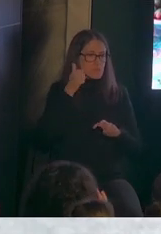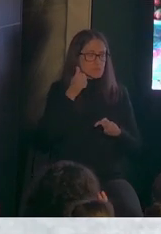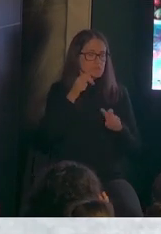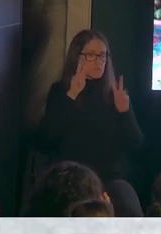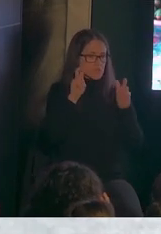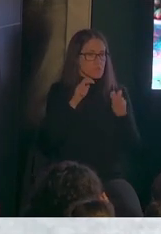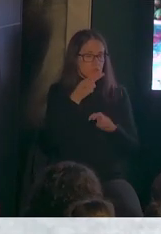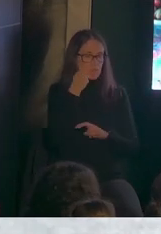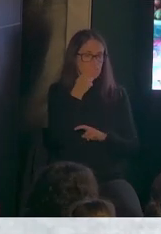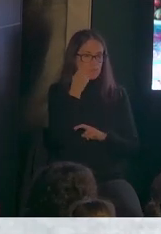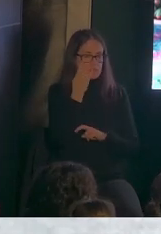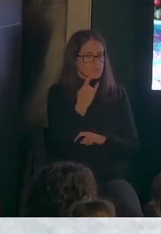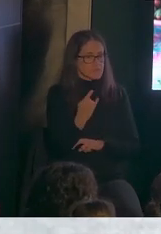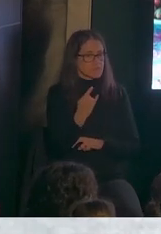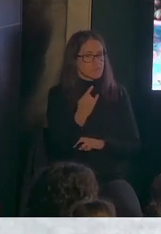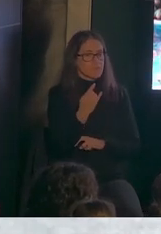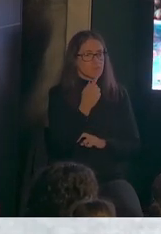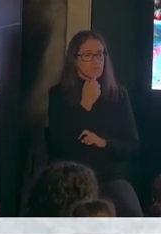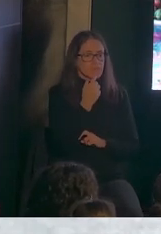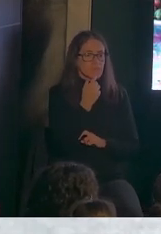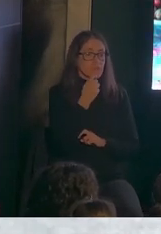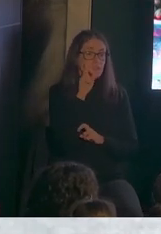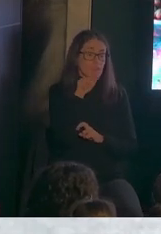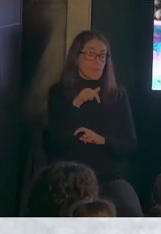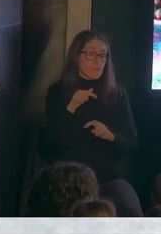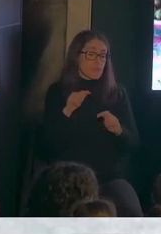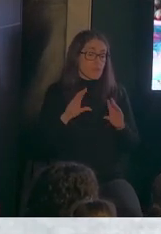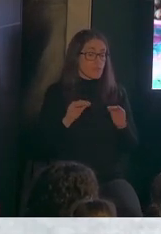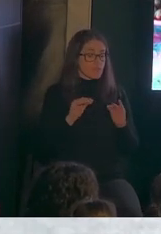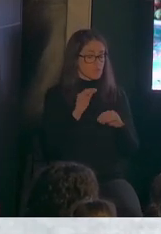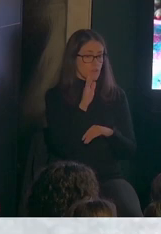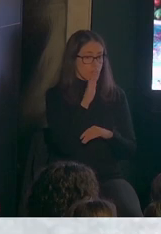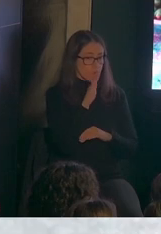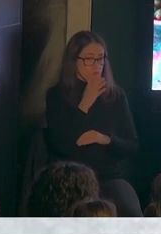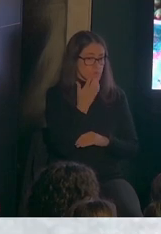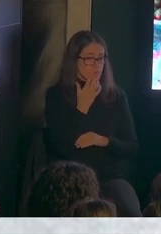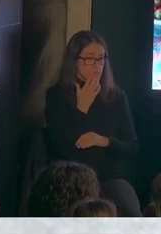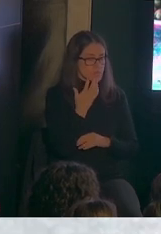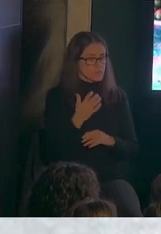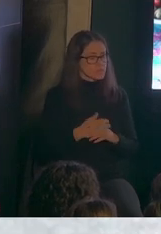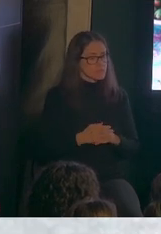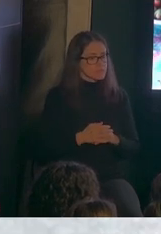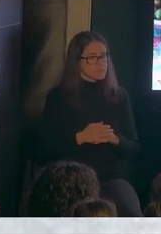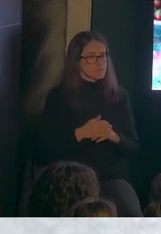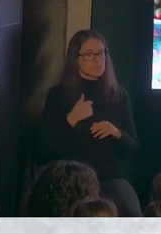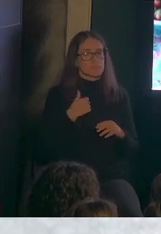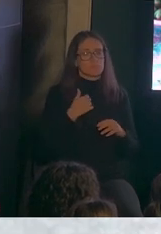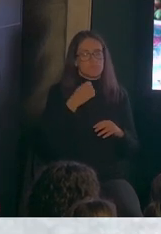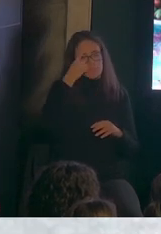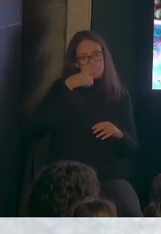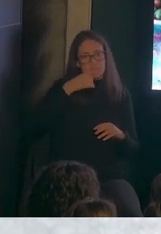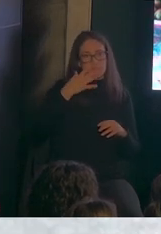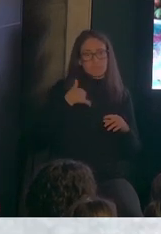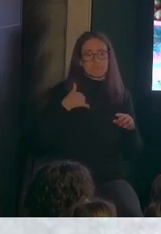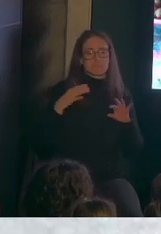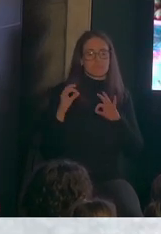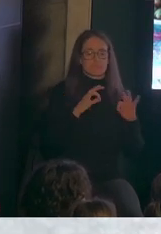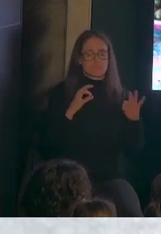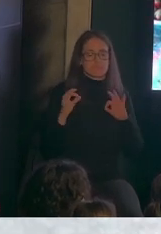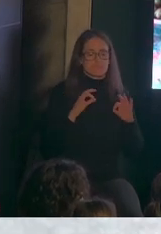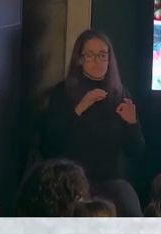I després, algo tan simple com l'aigua. Per exemple, si jo anés a fer un cremós de xocolata,